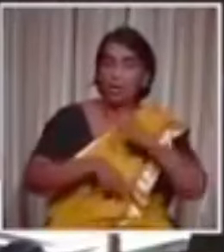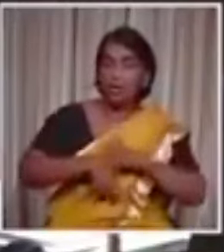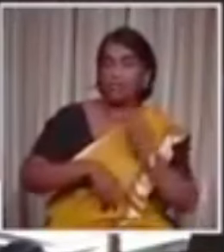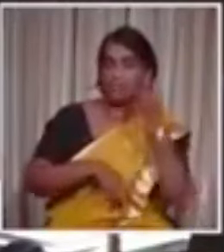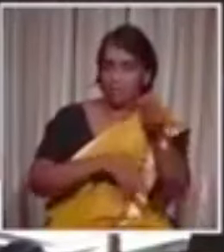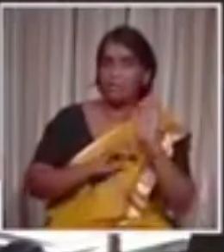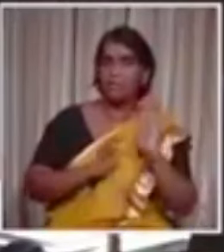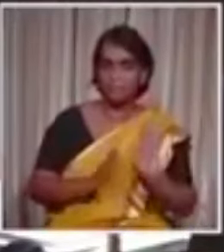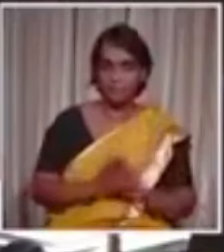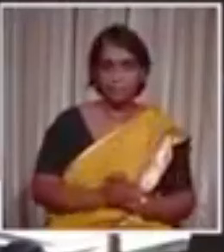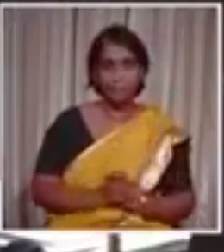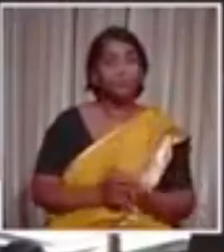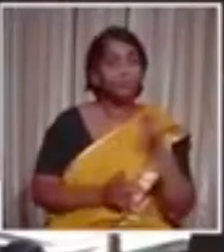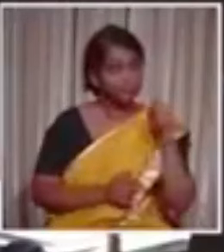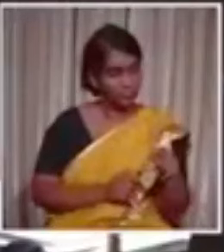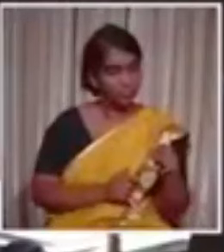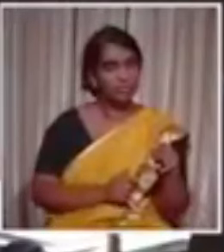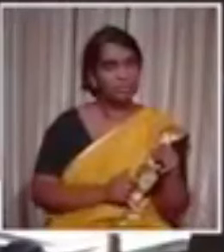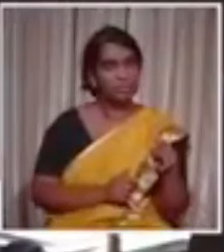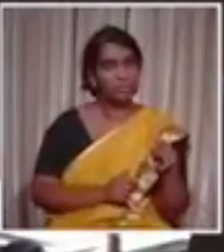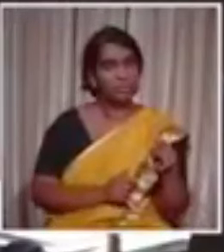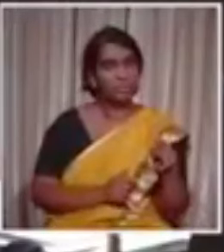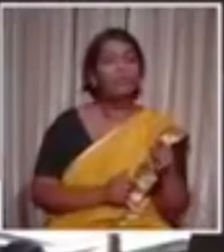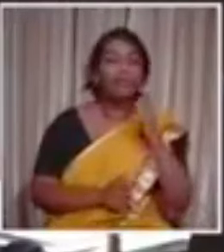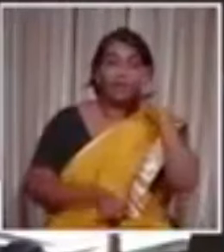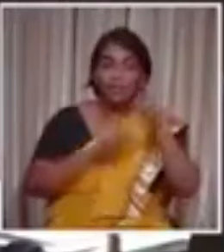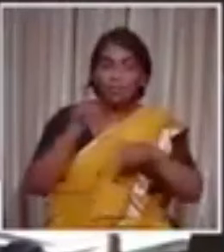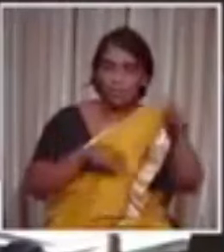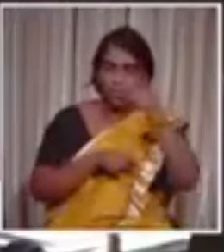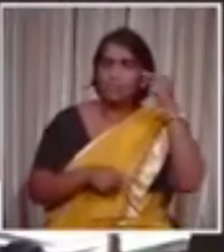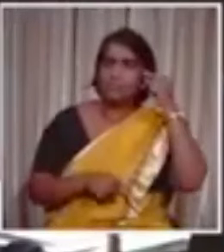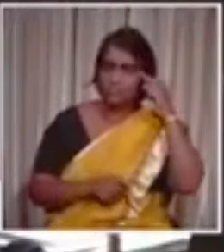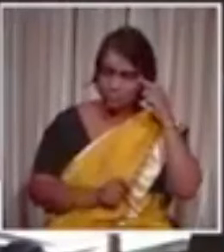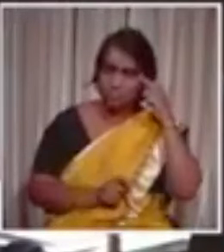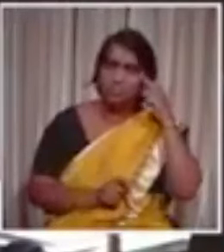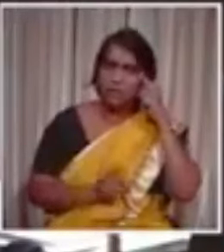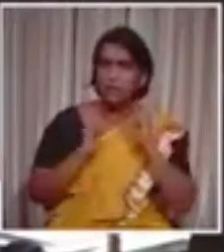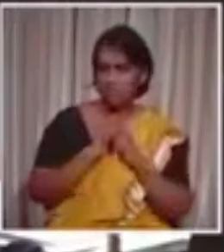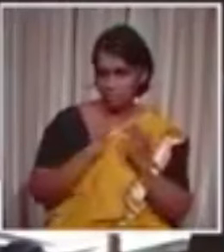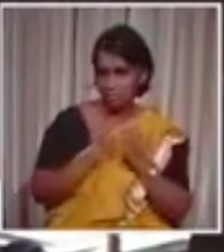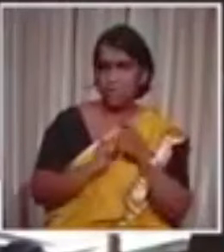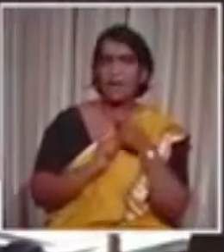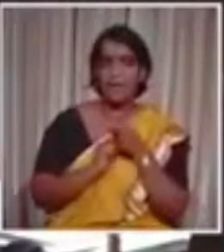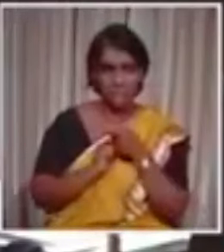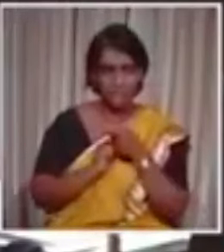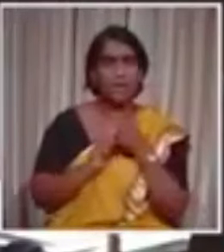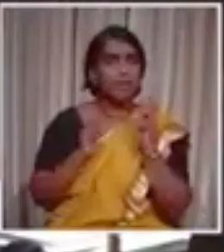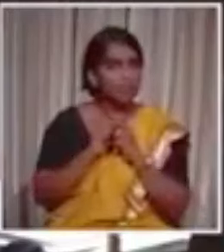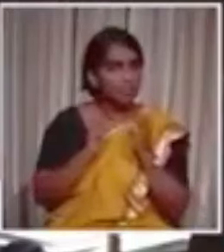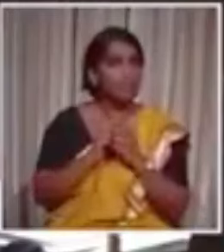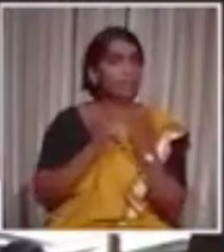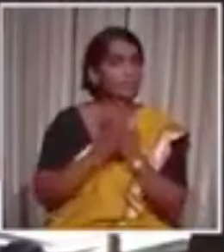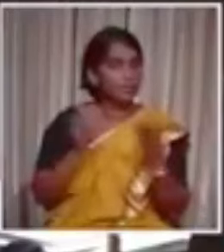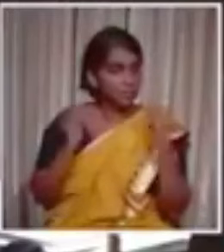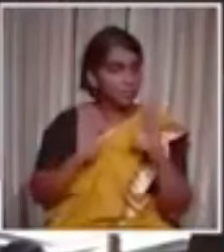දිය යුතුයි. එතනදී ජනතාව කල්පනා කරනවා අර්බුදයක් තිබෙනවා. මේ අර්බුදයෙන් ගොඩ ගැනීම